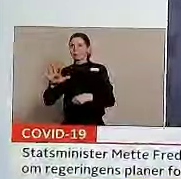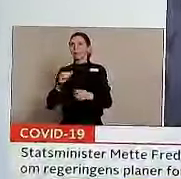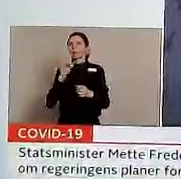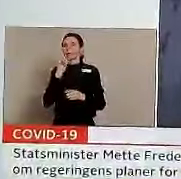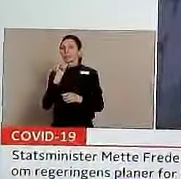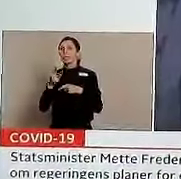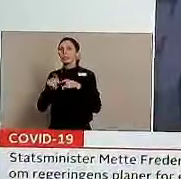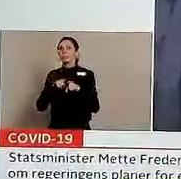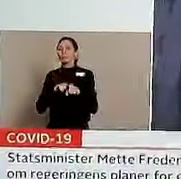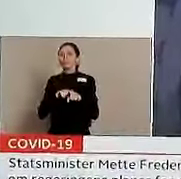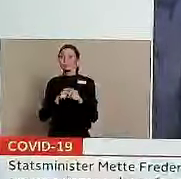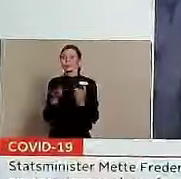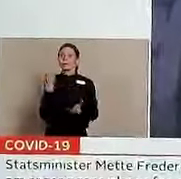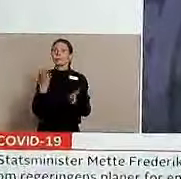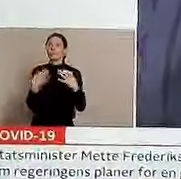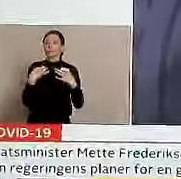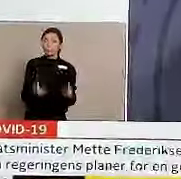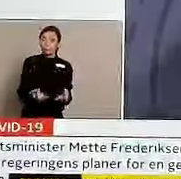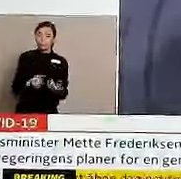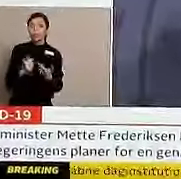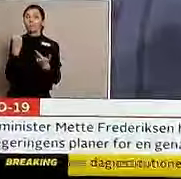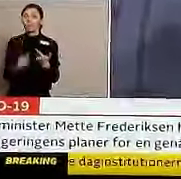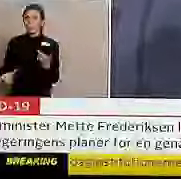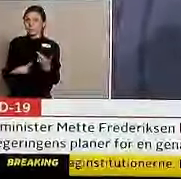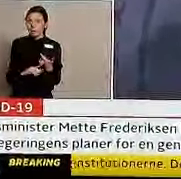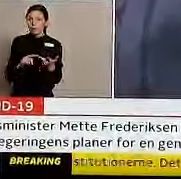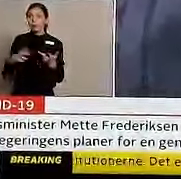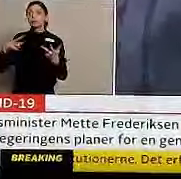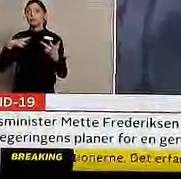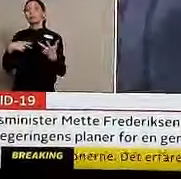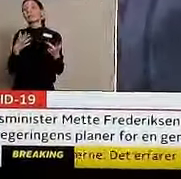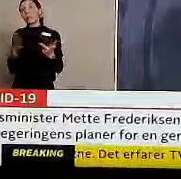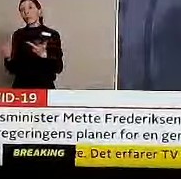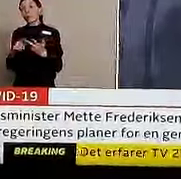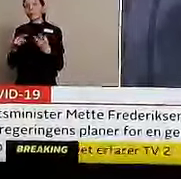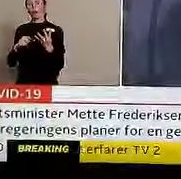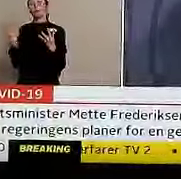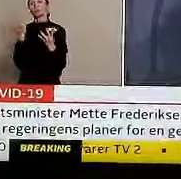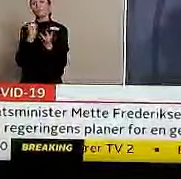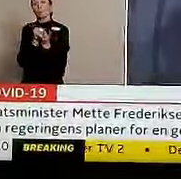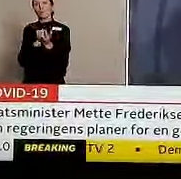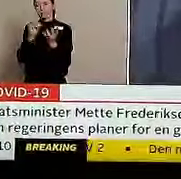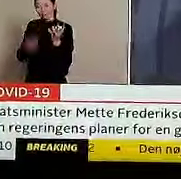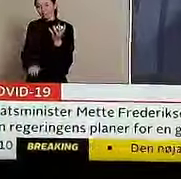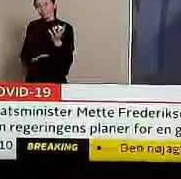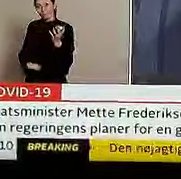الدنمارك، وإما أن يعود مرة أخرى. ولكن أملها